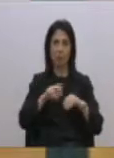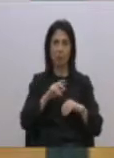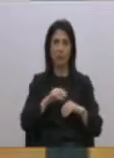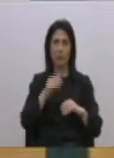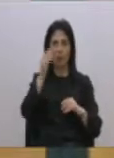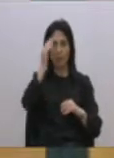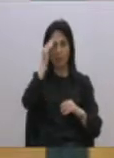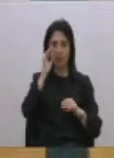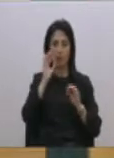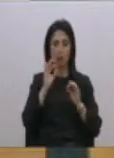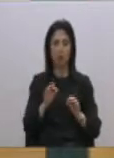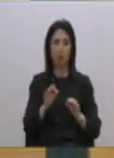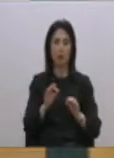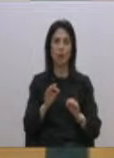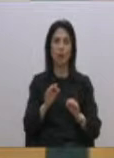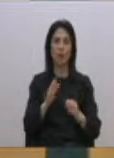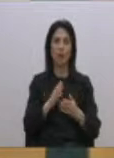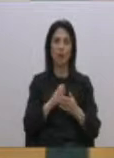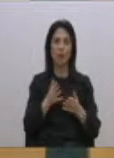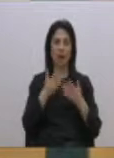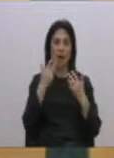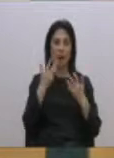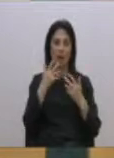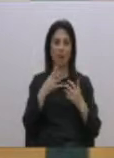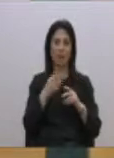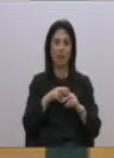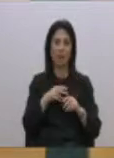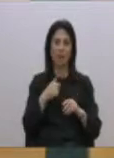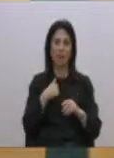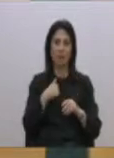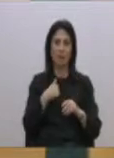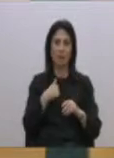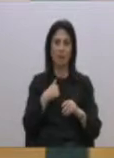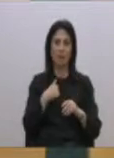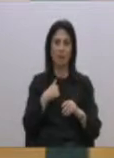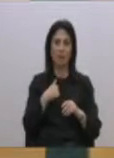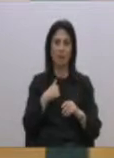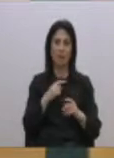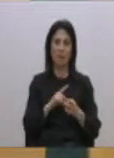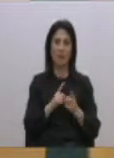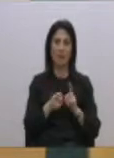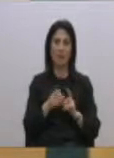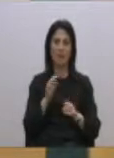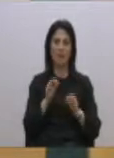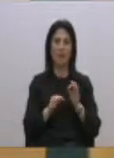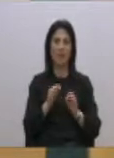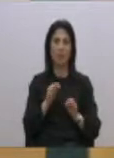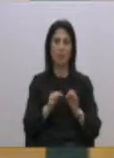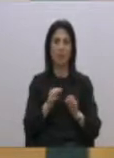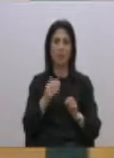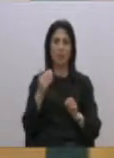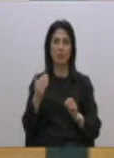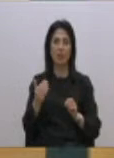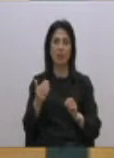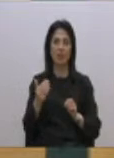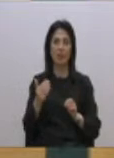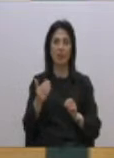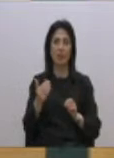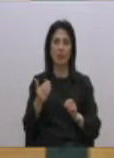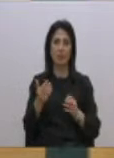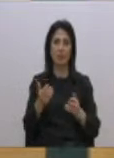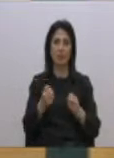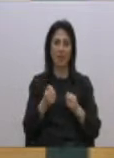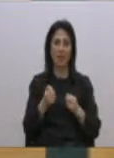მოსაზრებით მიზანშეწონილია გამარტივებულიყო და ამიტომ ჩვენ ნაცვლად სასამართლოს მიერ